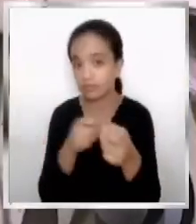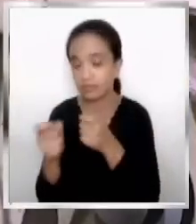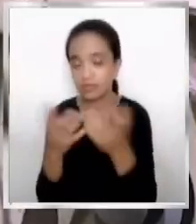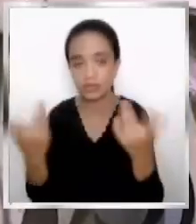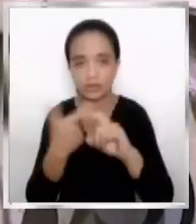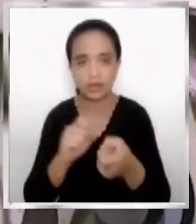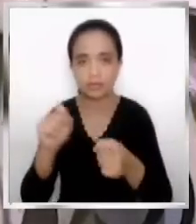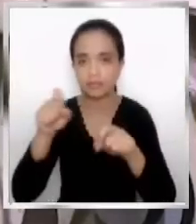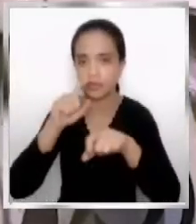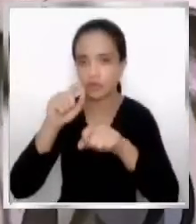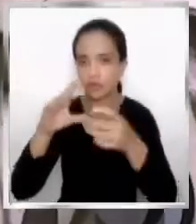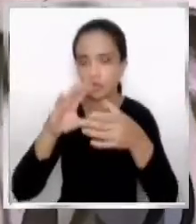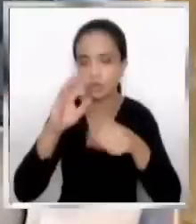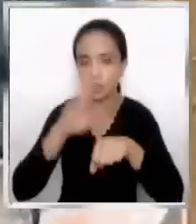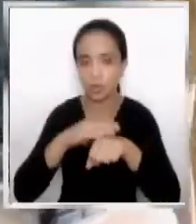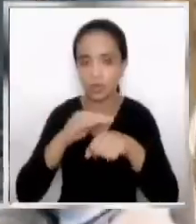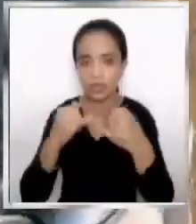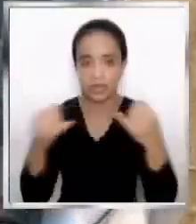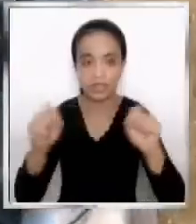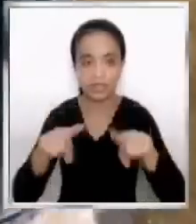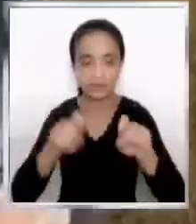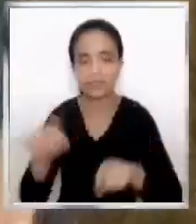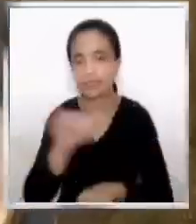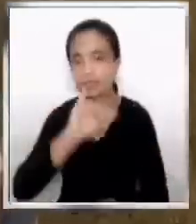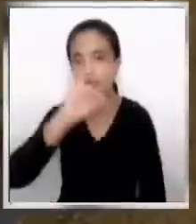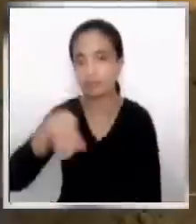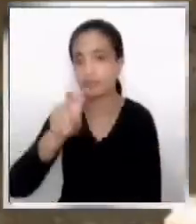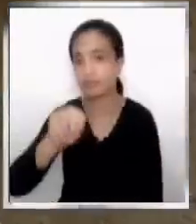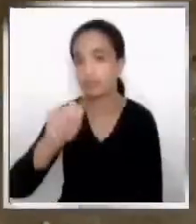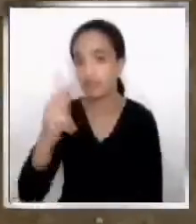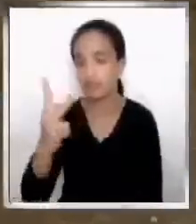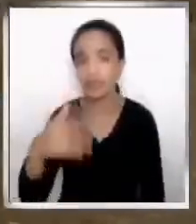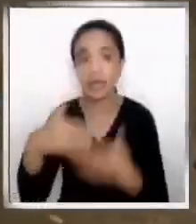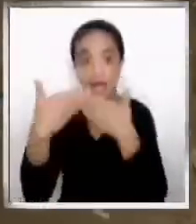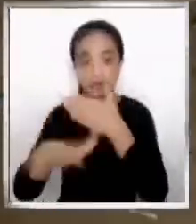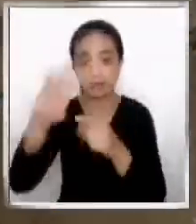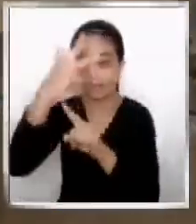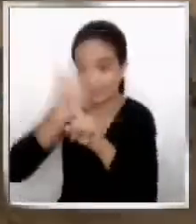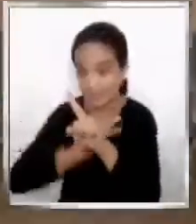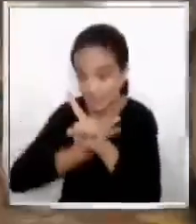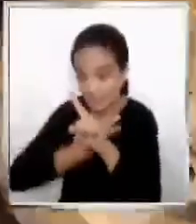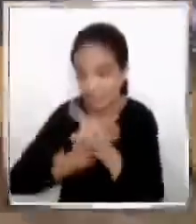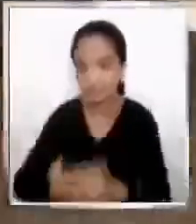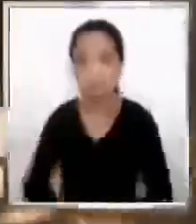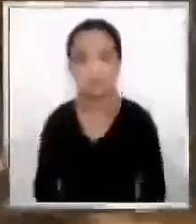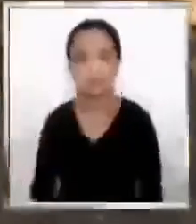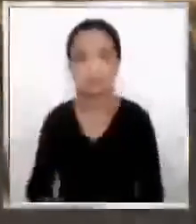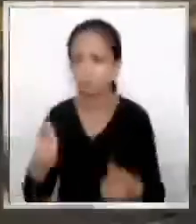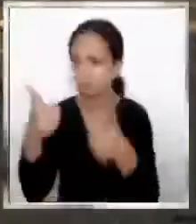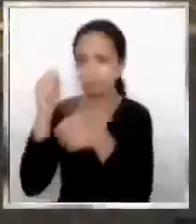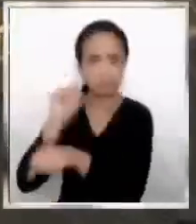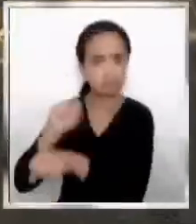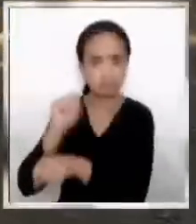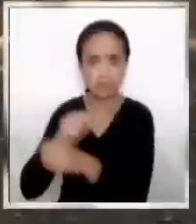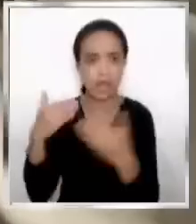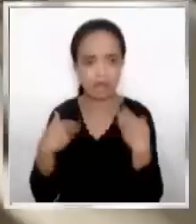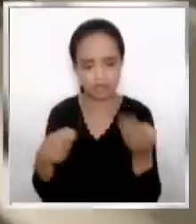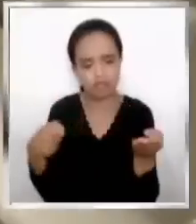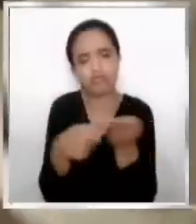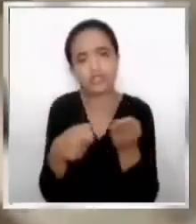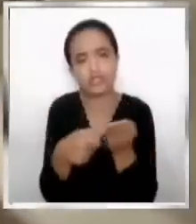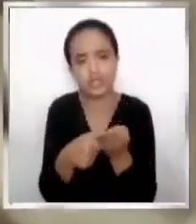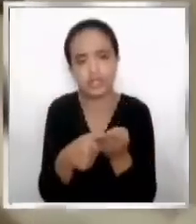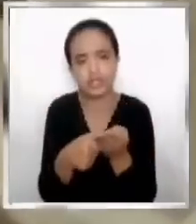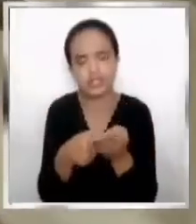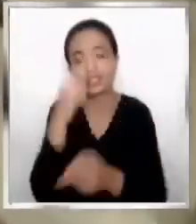tapos yung motor galing lang din ng junk shop at matapos ang halos tatlong buwan gumana naman may charger naman ako na universal 4